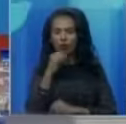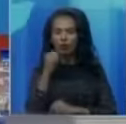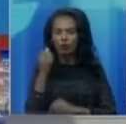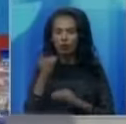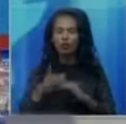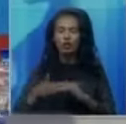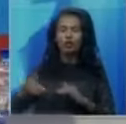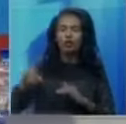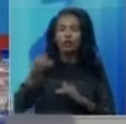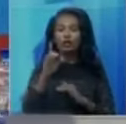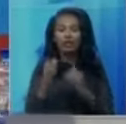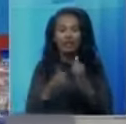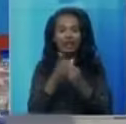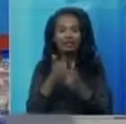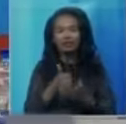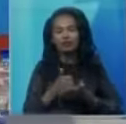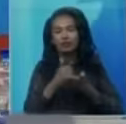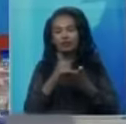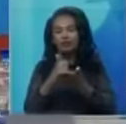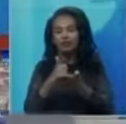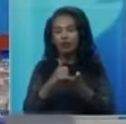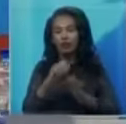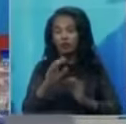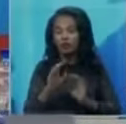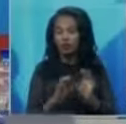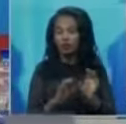ከፍተኛ ክትትልም ድጋፍም በመደረጉ፣